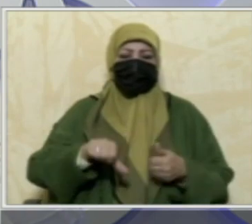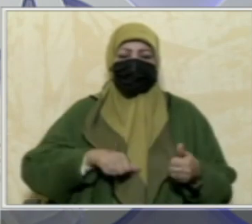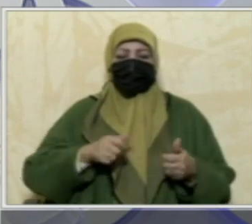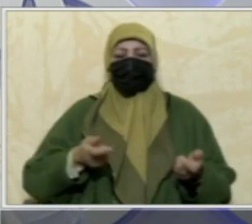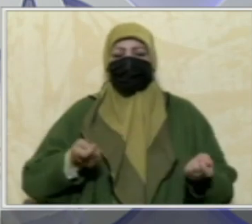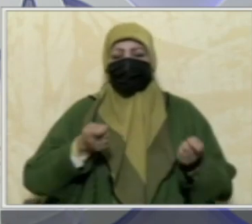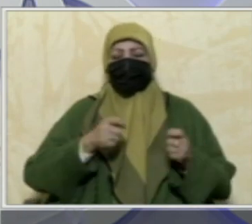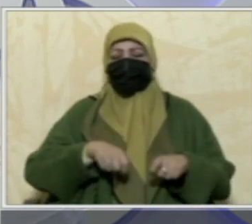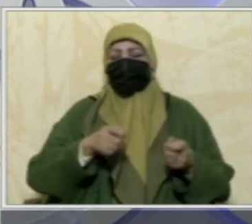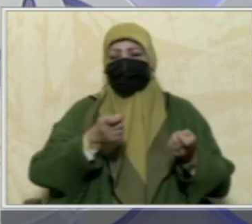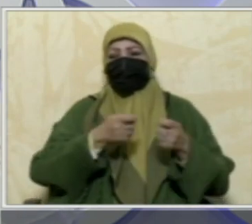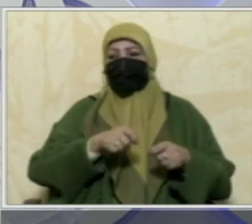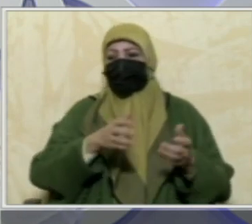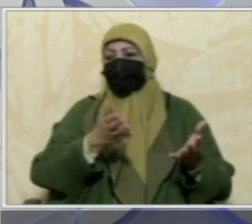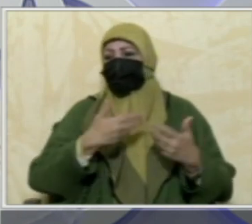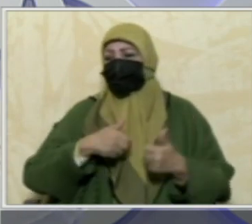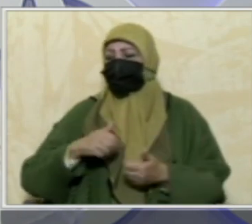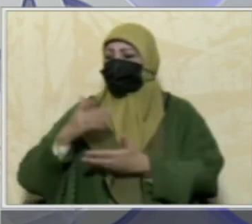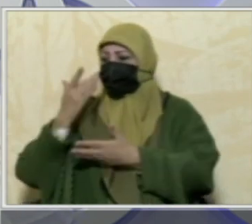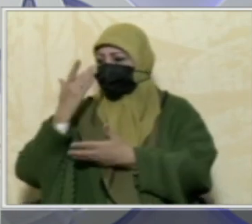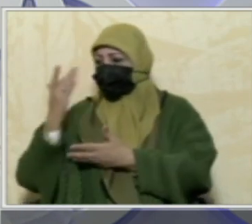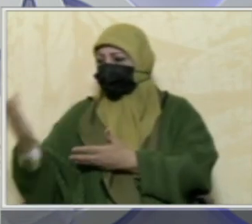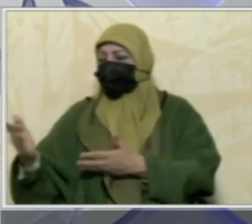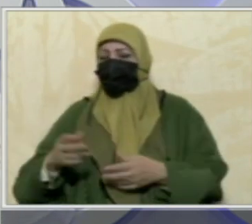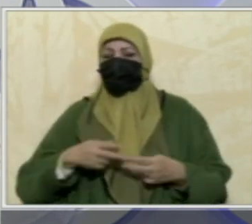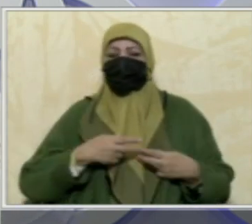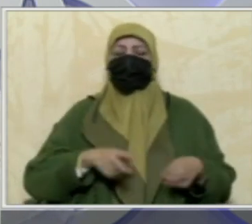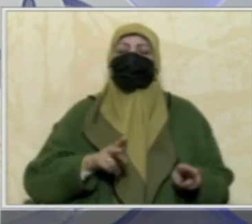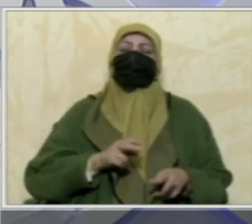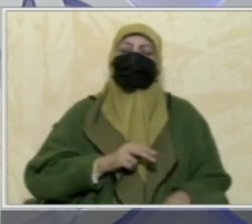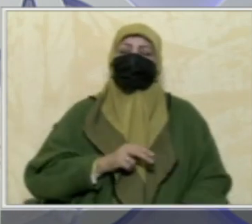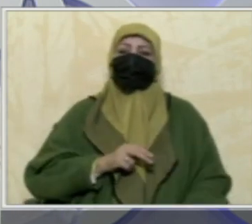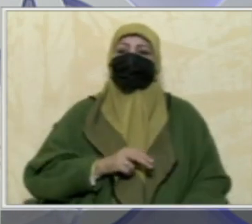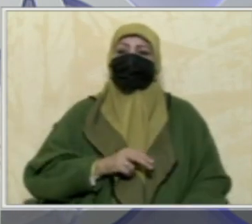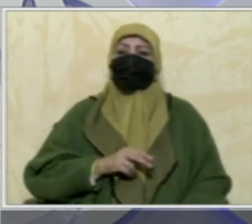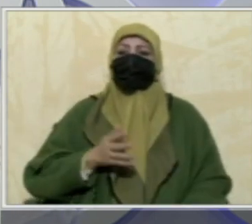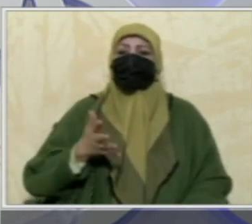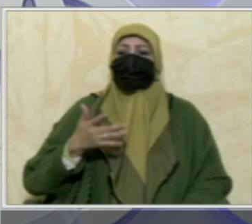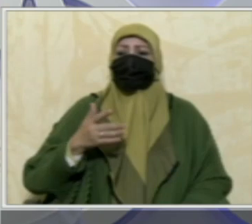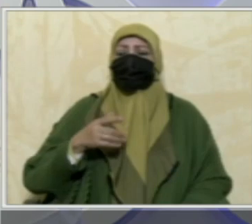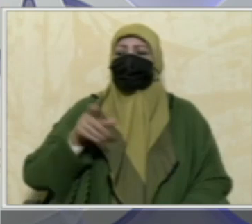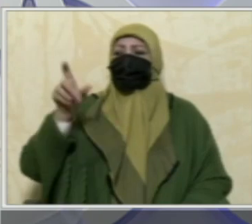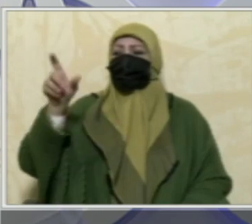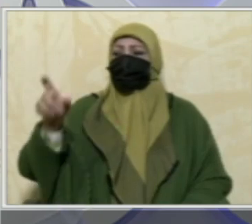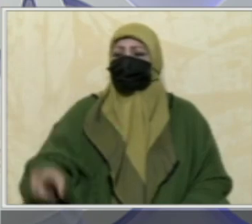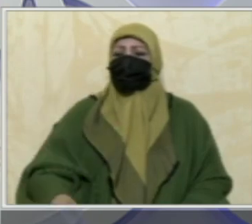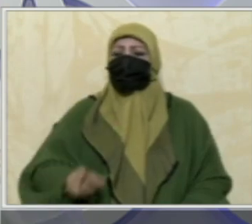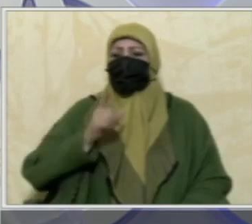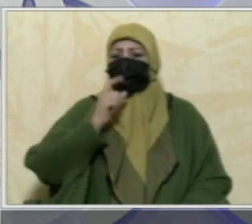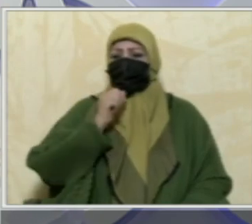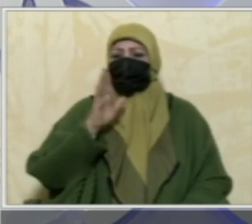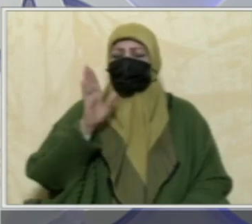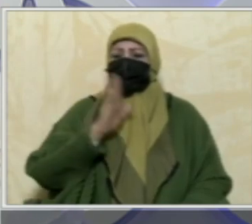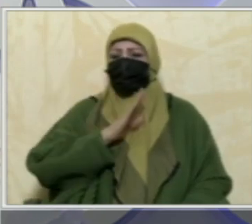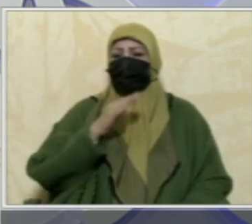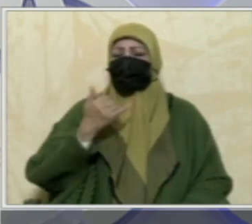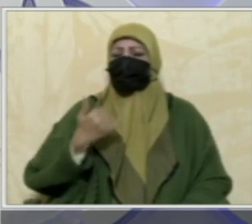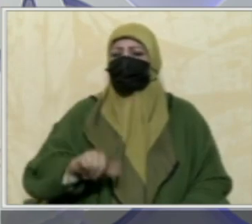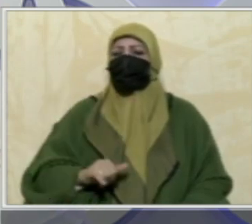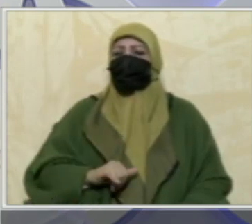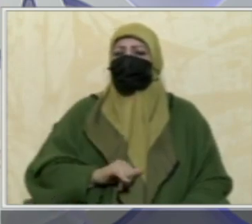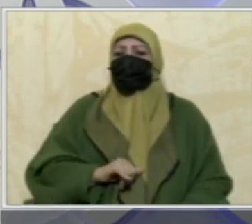مثلا نجد اخوه يقول لك احنا عندنا اخونا والله حال ترقيقه وما يقدرش وما عندهاش اضحيه باي شنو الحل